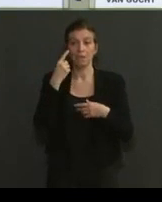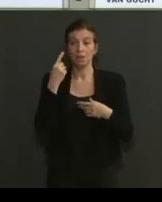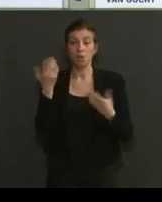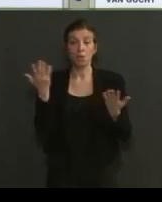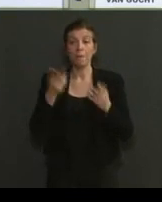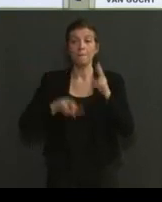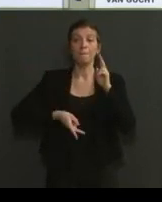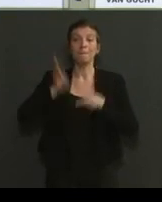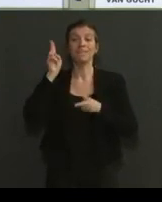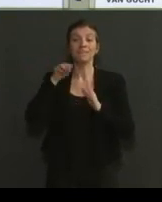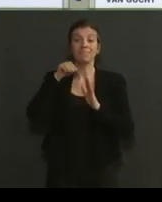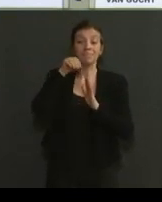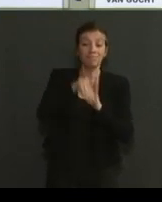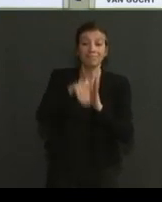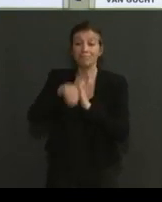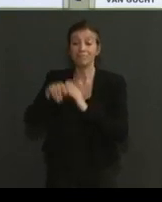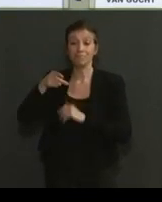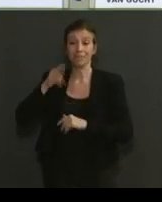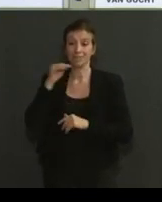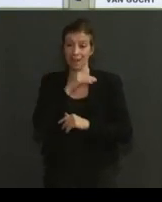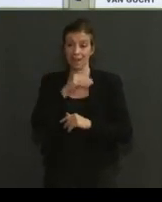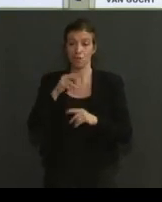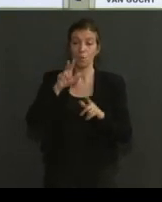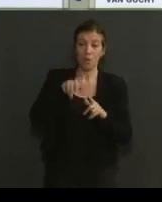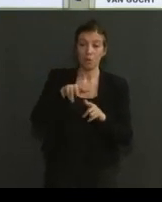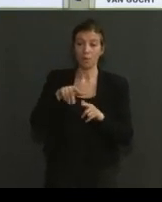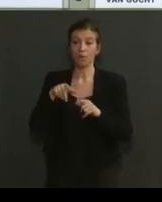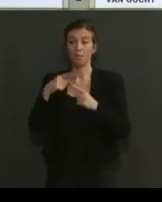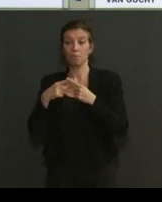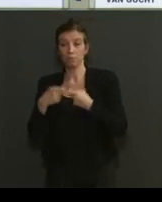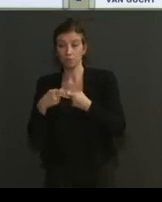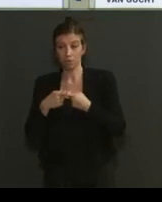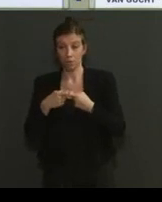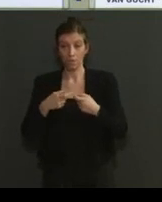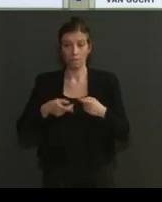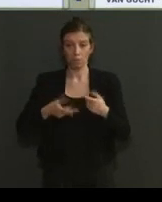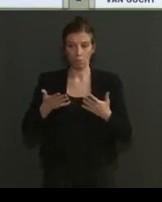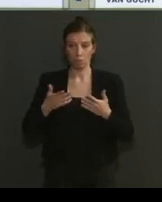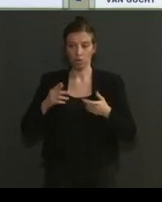het zwaartepunt van de epidemie zich dus stilaan te verplaatsen naar Vlaanderen.